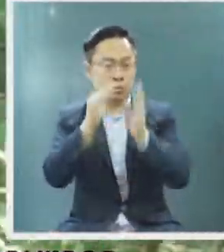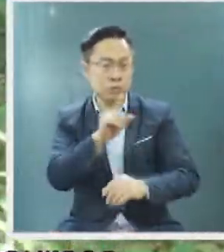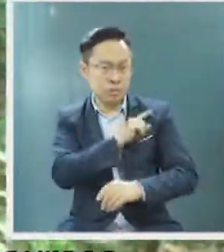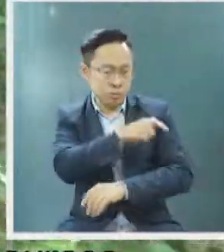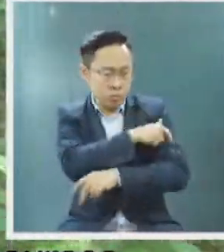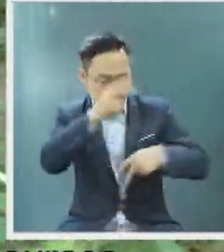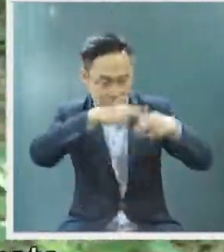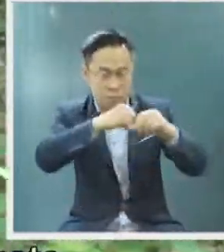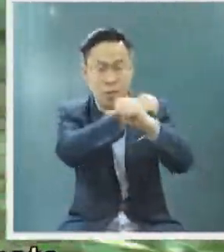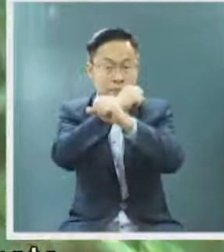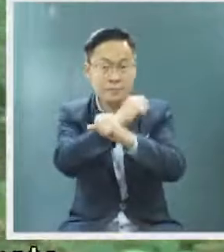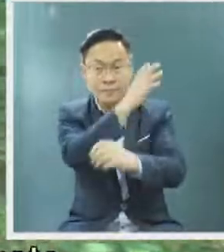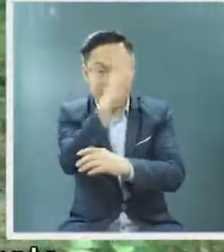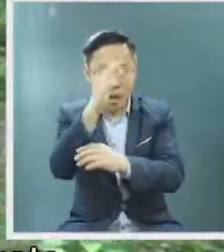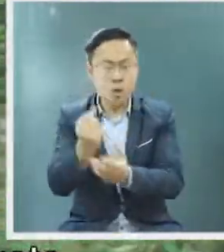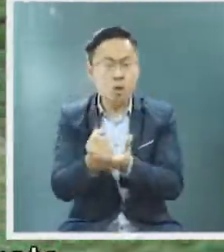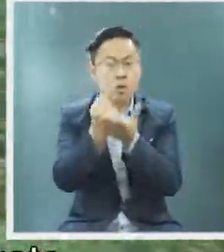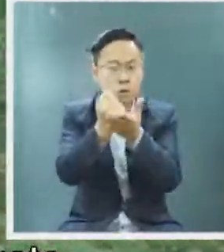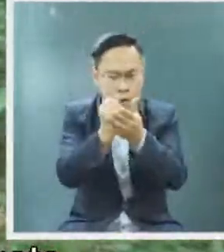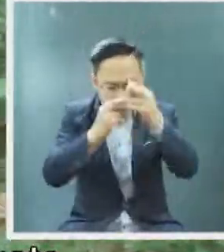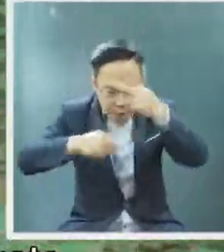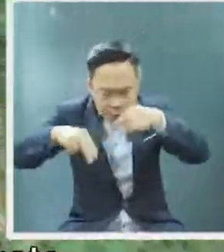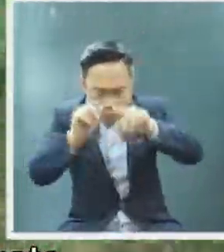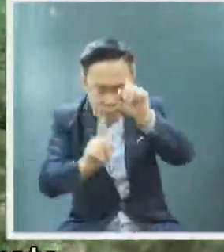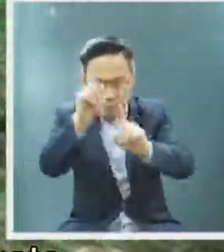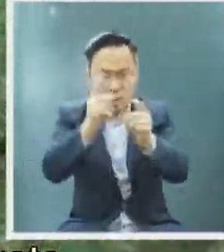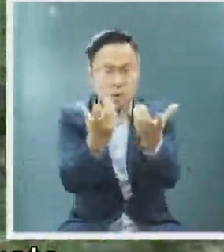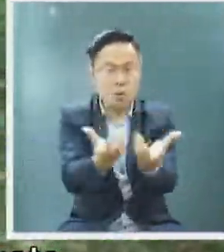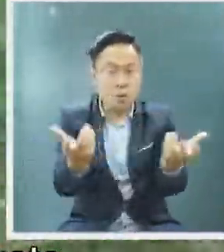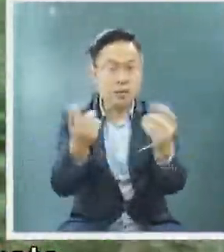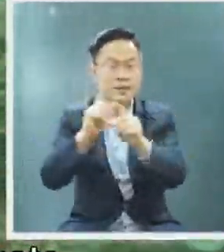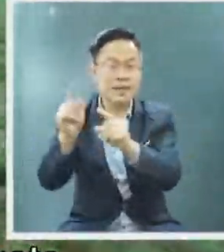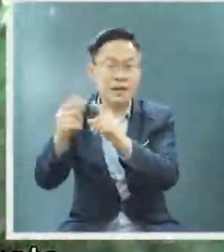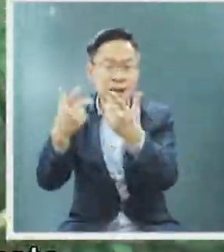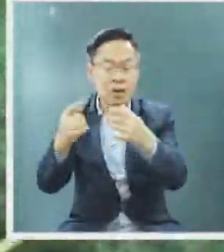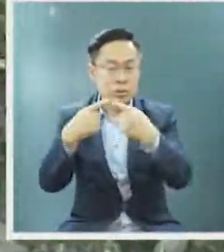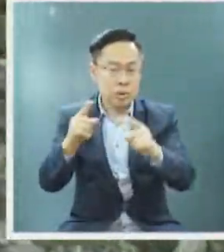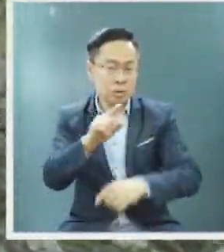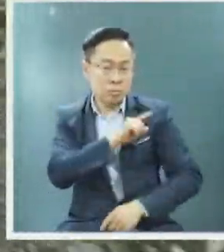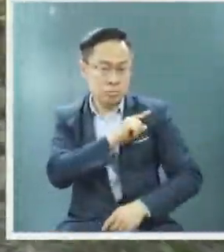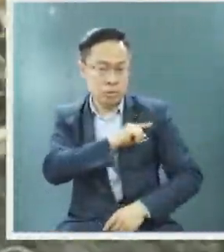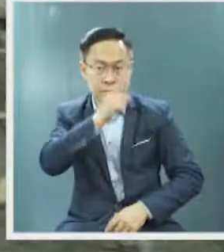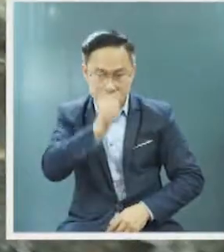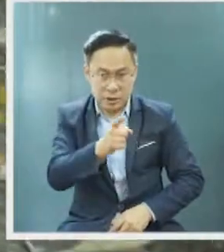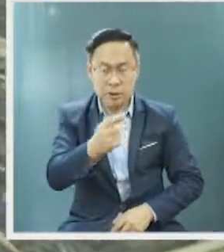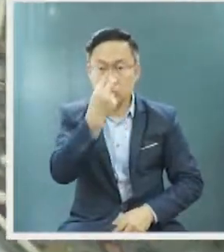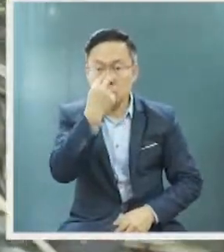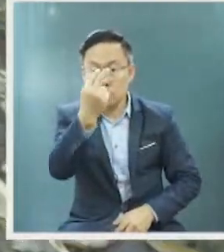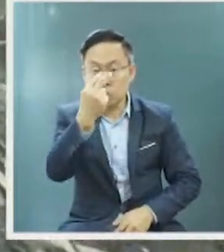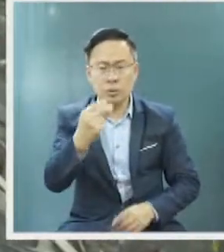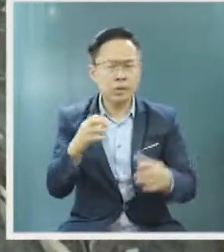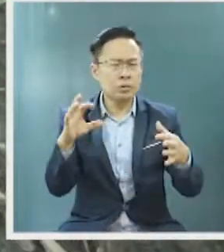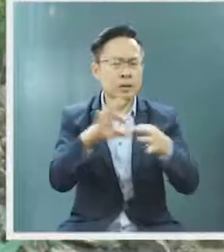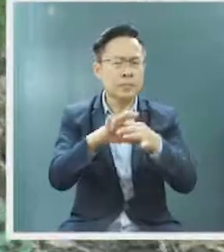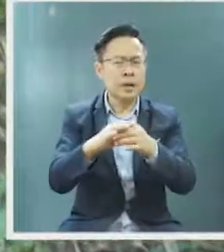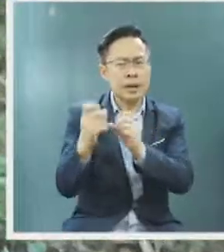าพจะช่วยในด้านการสำรวจทรัพยากรแต่ภารกิจหลักของการลาดตระเวนยังคงเป็นการตรวจส